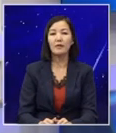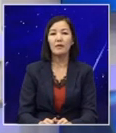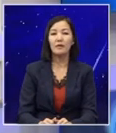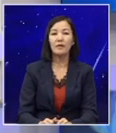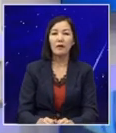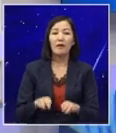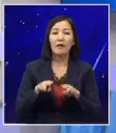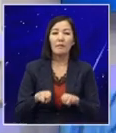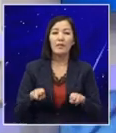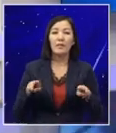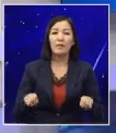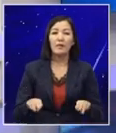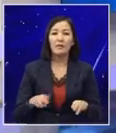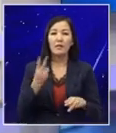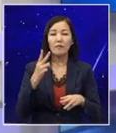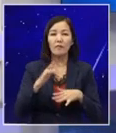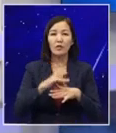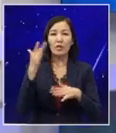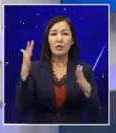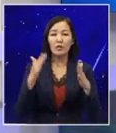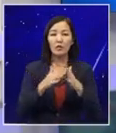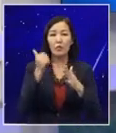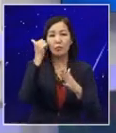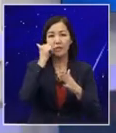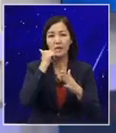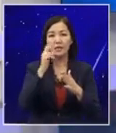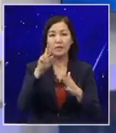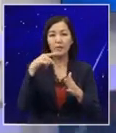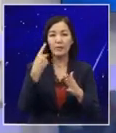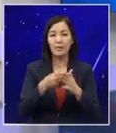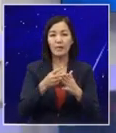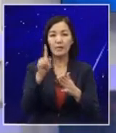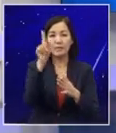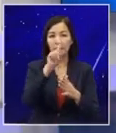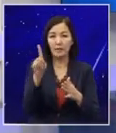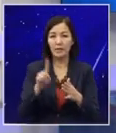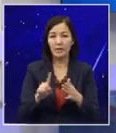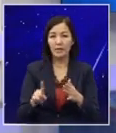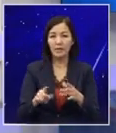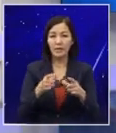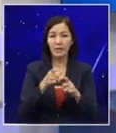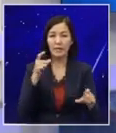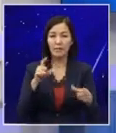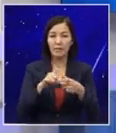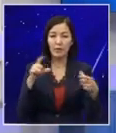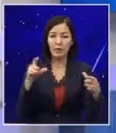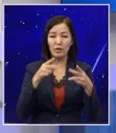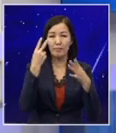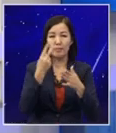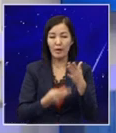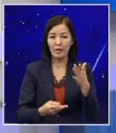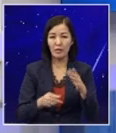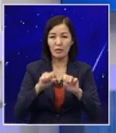В Петропавловске двухэтажный дом разваливается на глазах. Стены в трещинах, кирпичи падают, а потолки обсыпаются. Жители